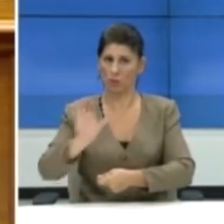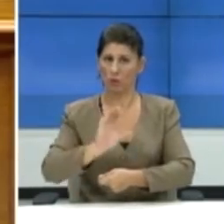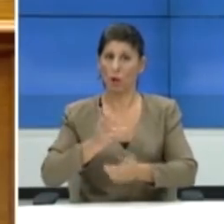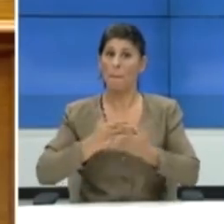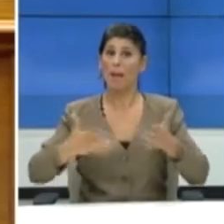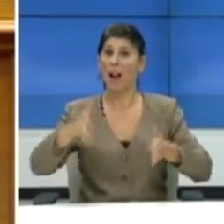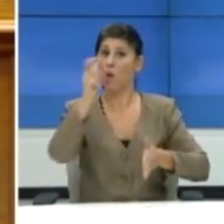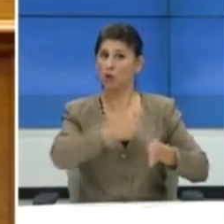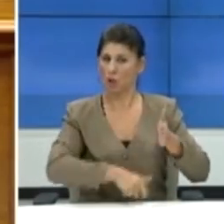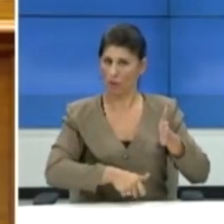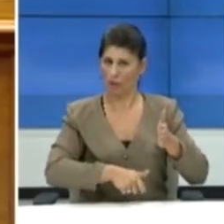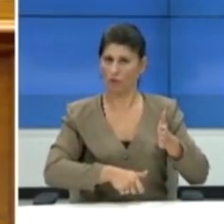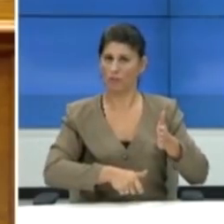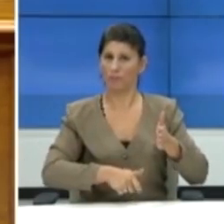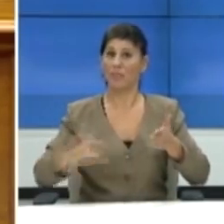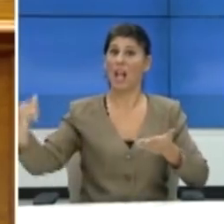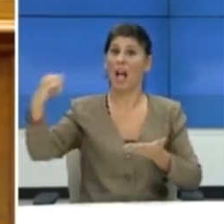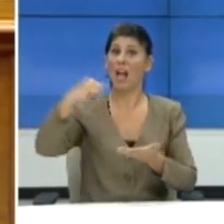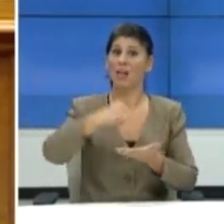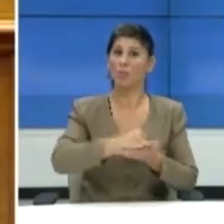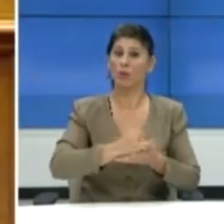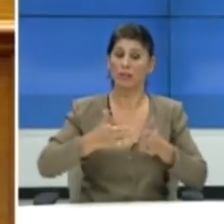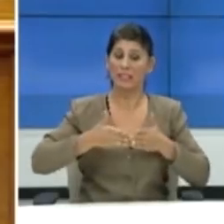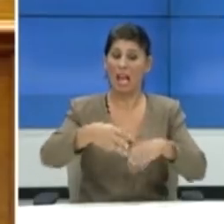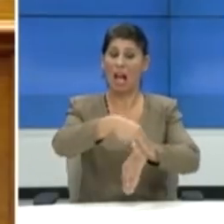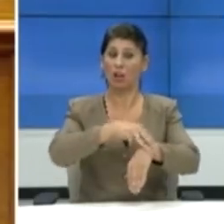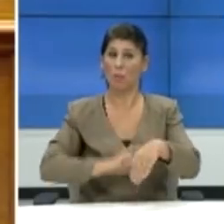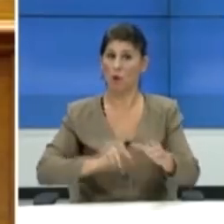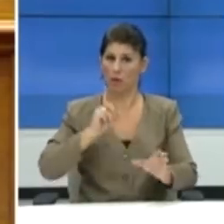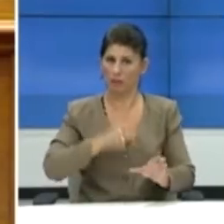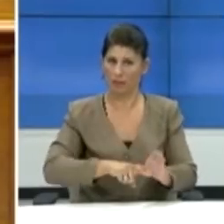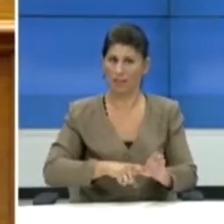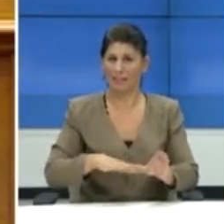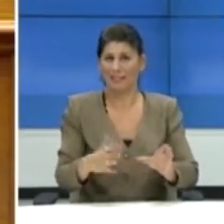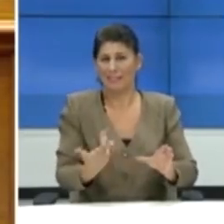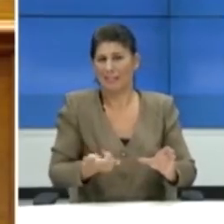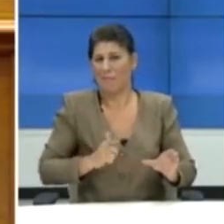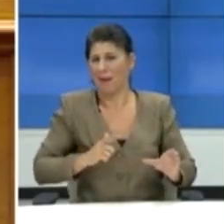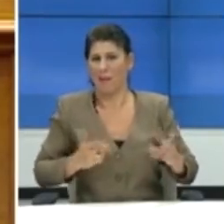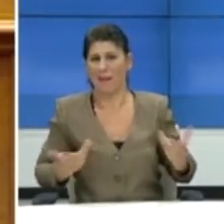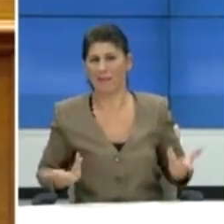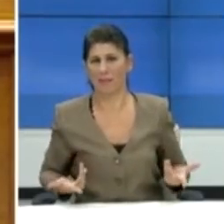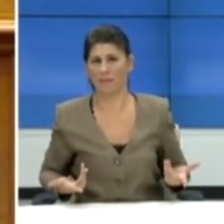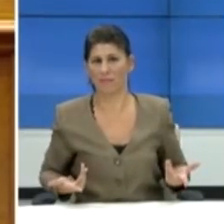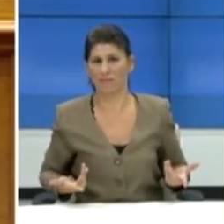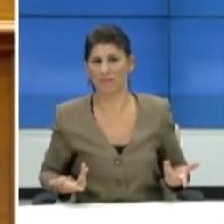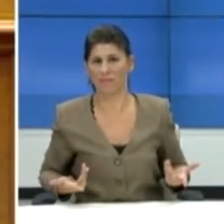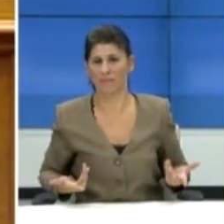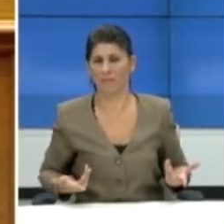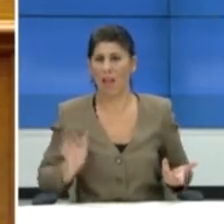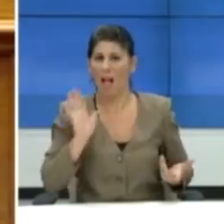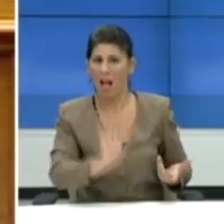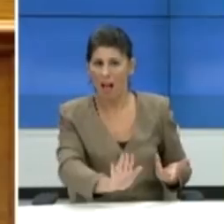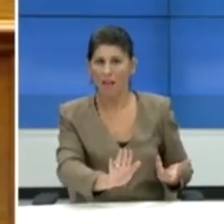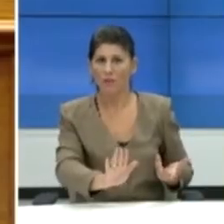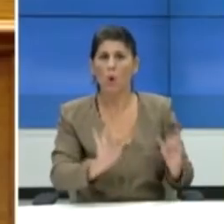των μεγαλοξενοδόχων, των αεροπορικών και ακτοπλοϊκών εταιριών, τι περιμένατε δηλαδή? Όταν αφήνατε